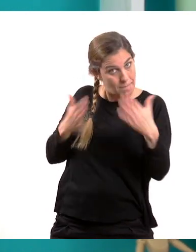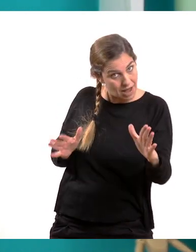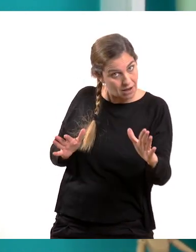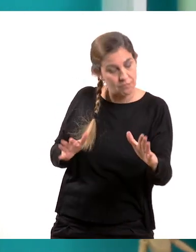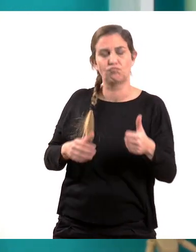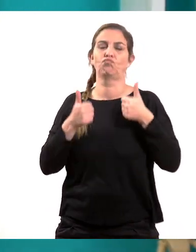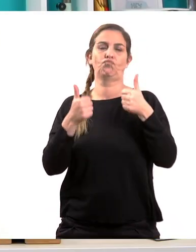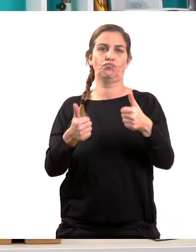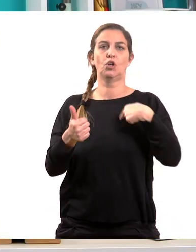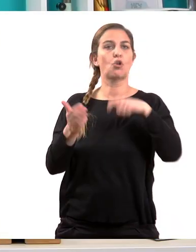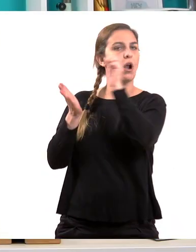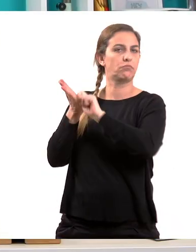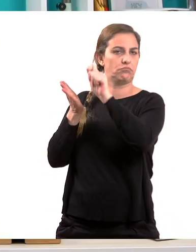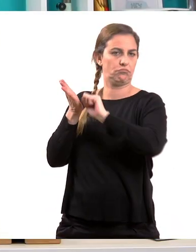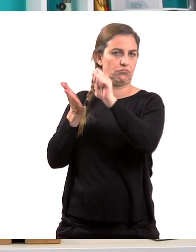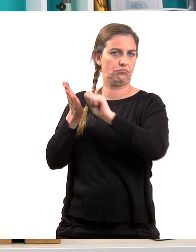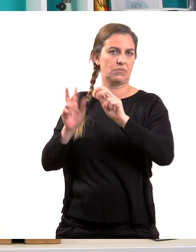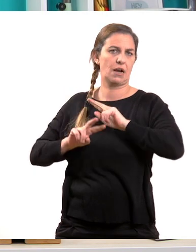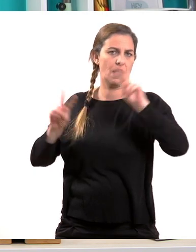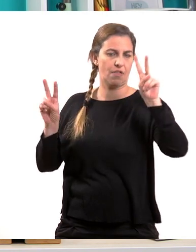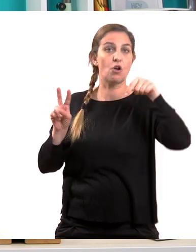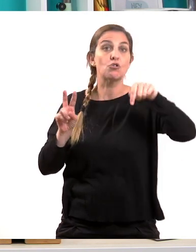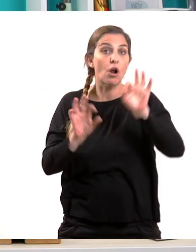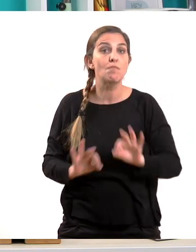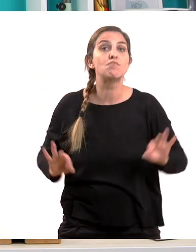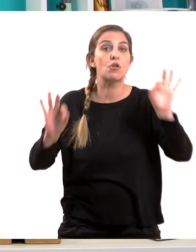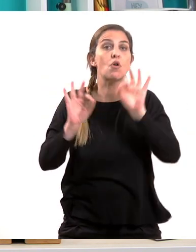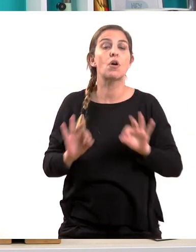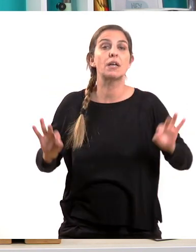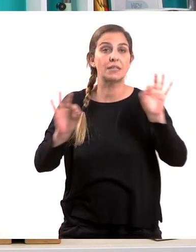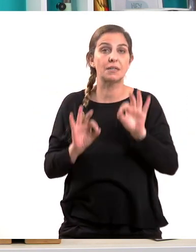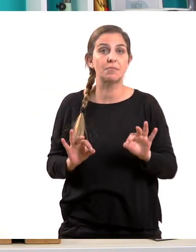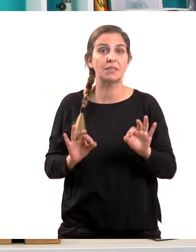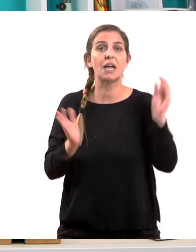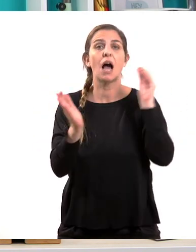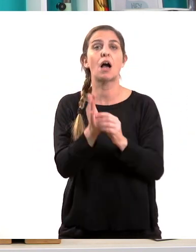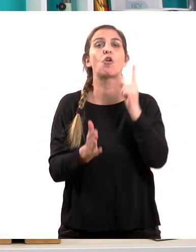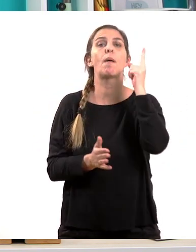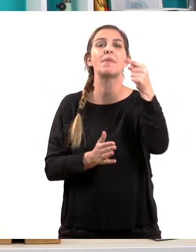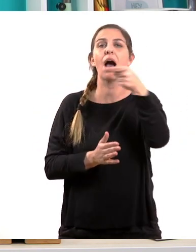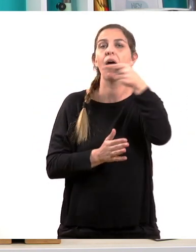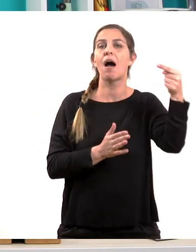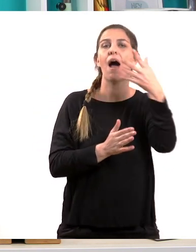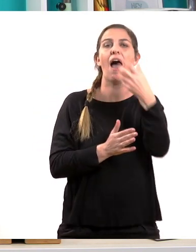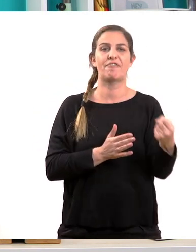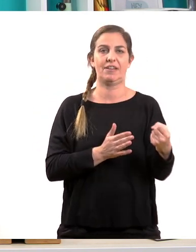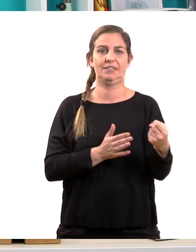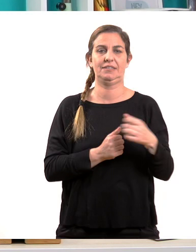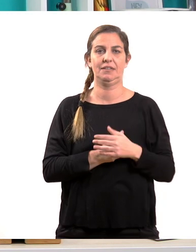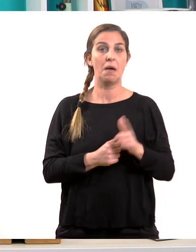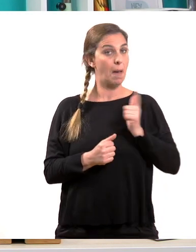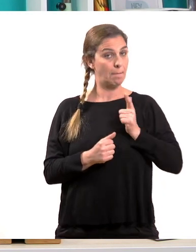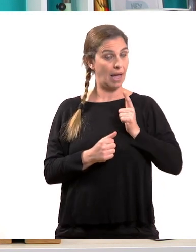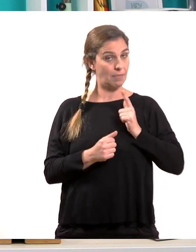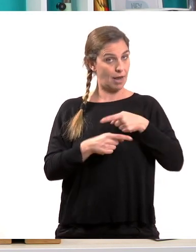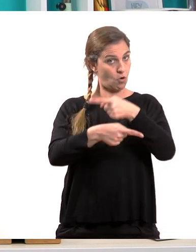θα το σβήσω τώρα το πρόβλημα και ετοιμαστείτε να κάνουμε άλλη μία αφαίρεση και θα περιμένω να μου